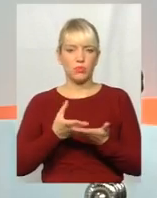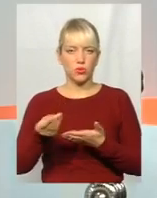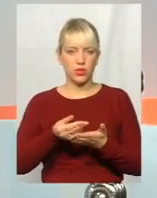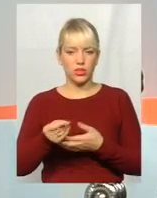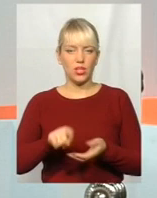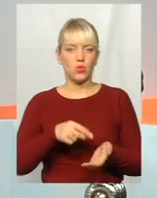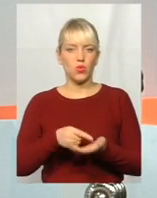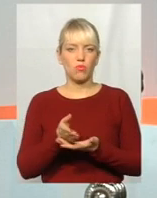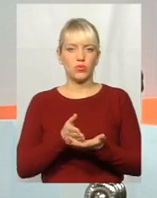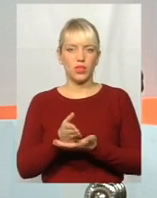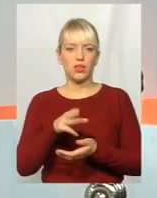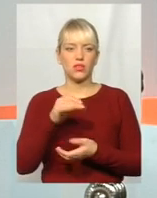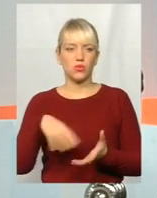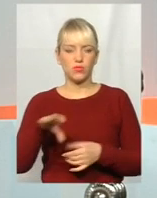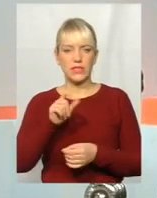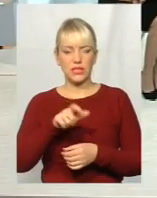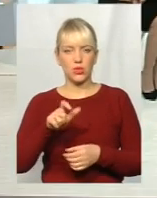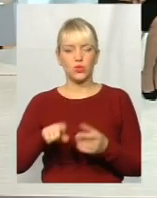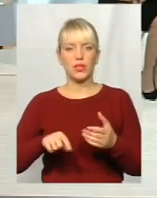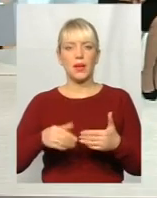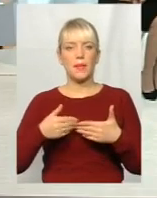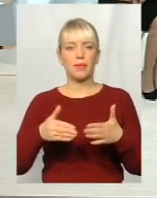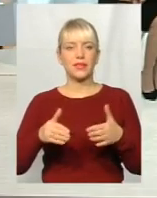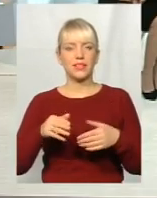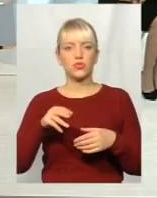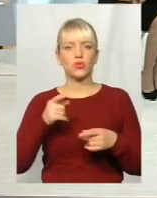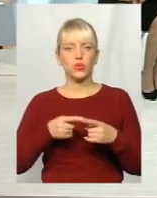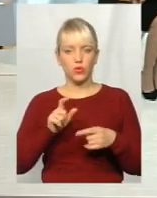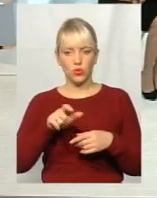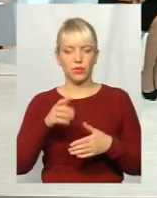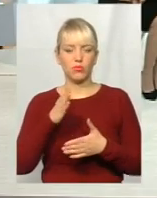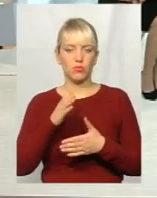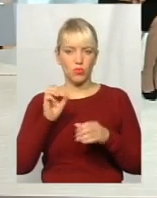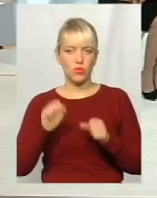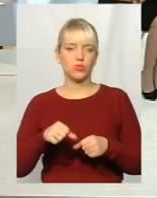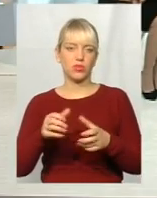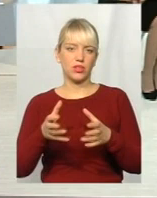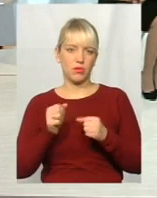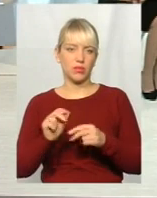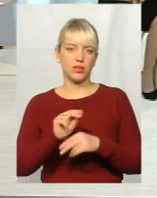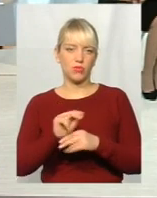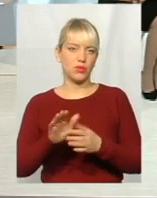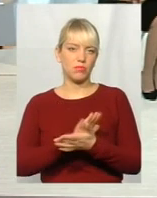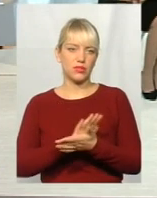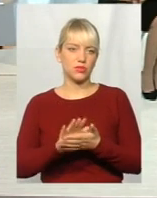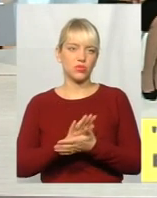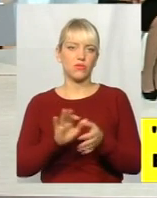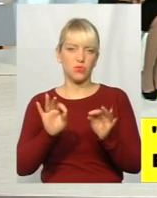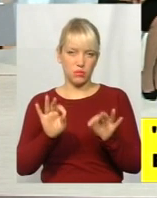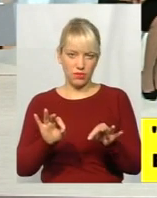то всі жителі під'їзду, мешканці, то тоді вони можуть отримують ремонт повністю безкоштовно.